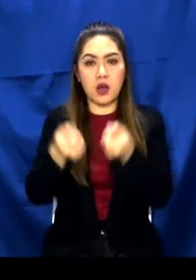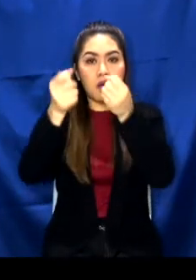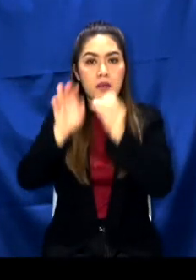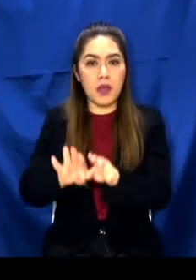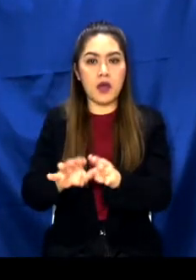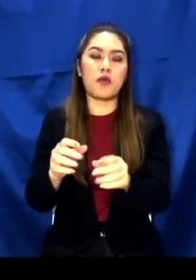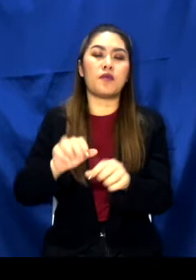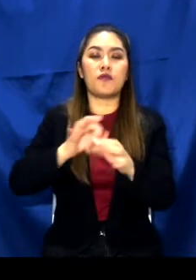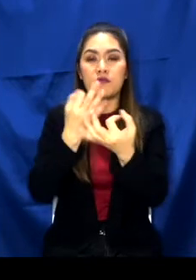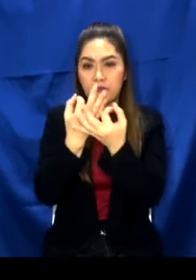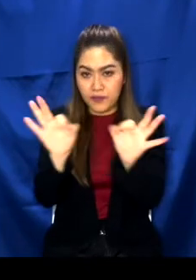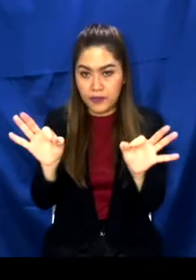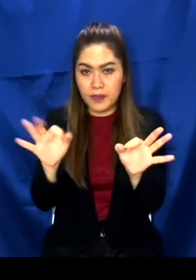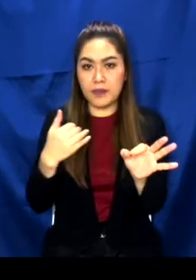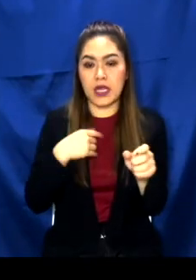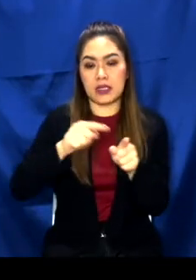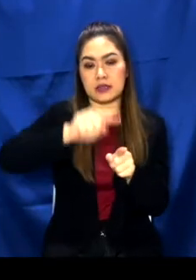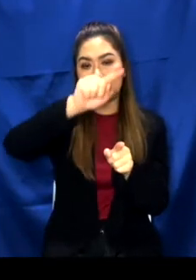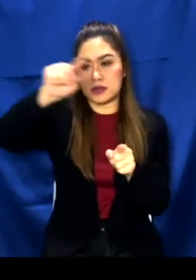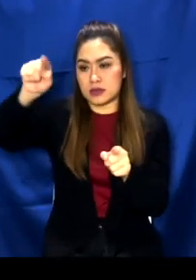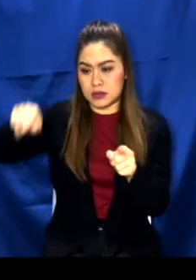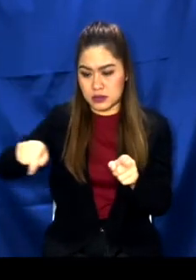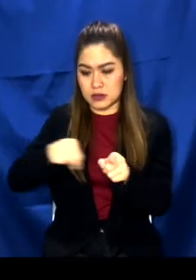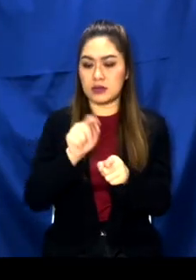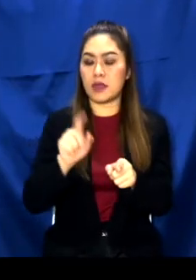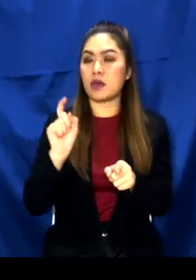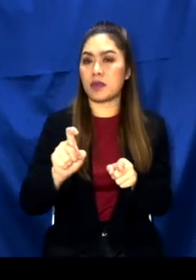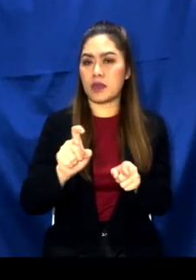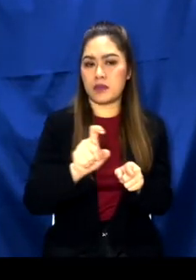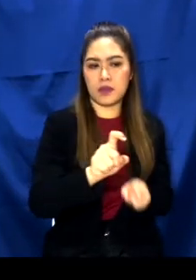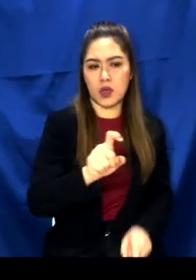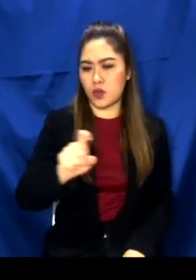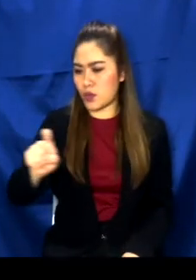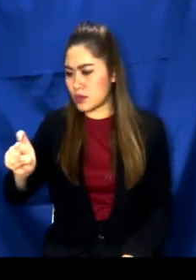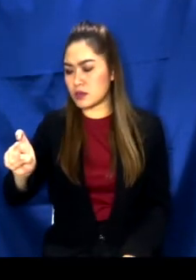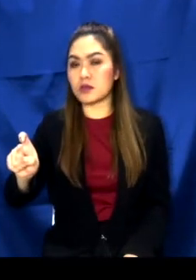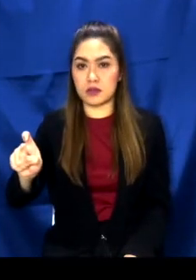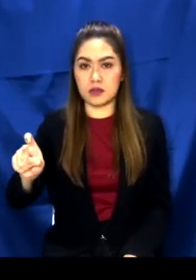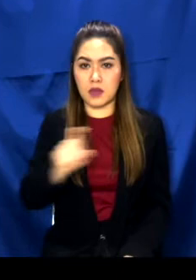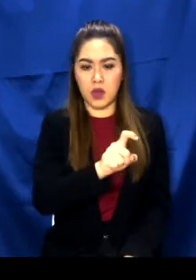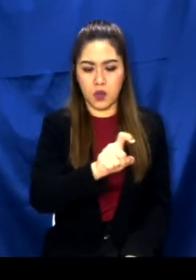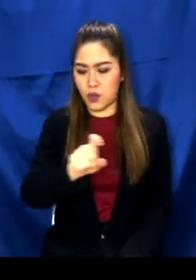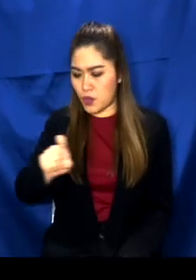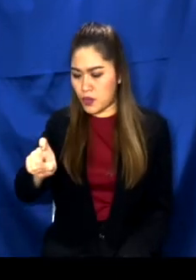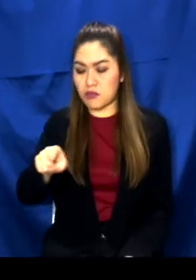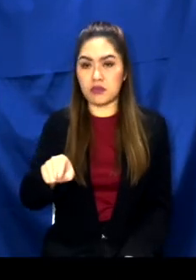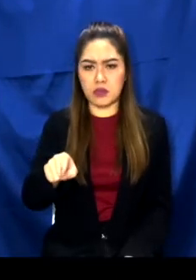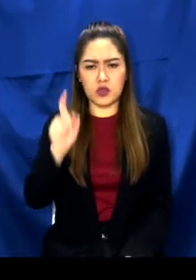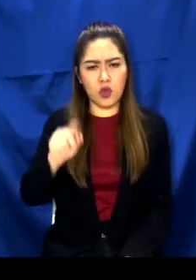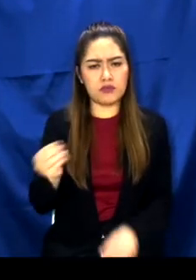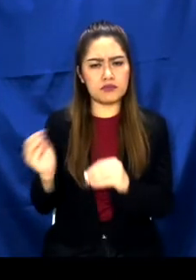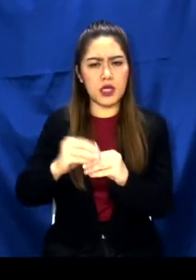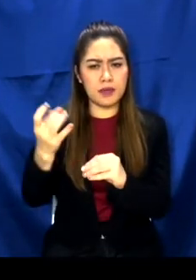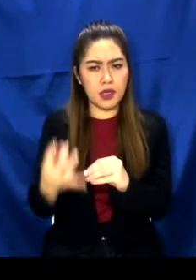ใช้เป็นสี่เหลี่ยมคลิก1ทีแล้วเราก็ลากค่ะเพื่อให้ดูว่าโลโก้เราเนี่ยควรจะมีอะไรเพิ่มเ